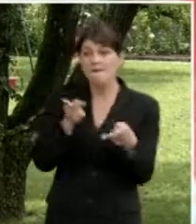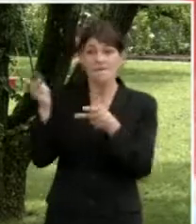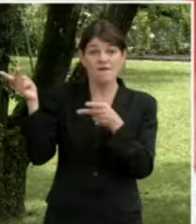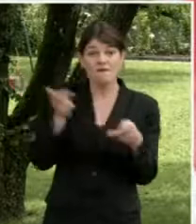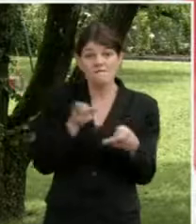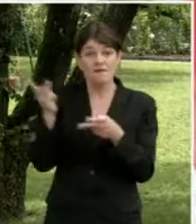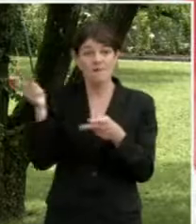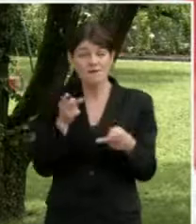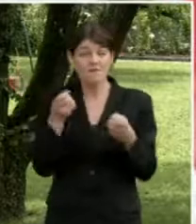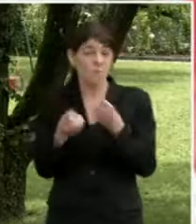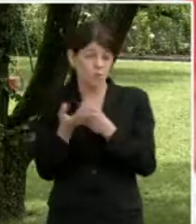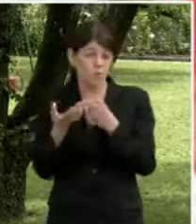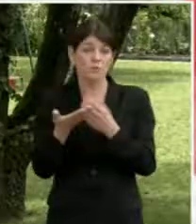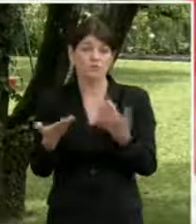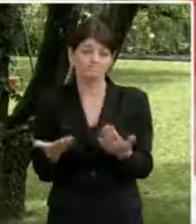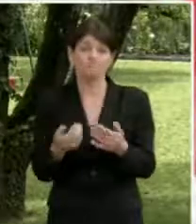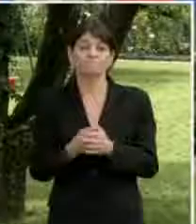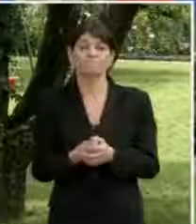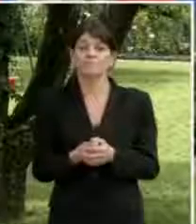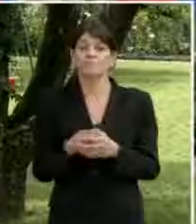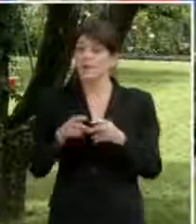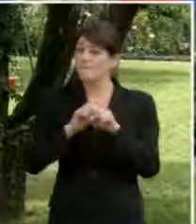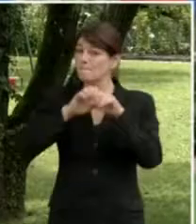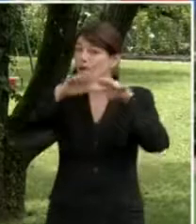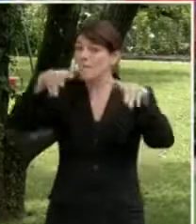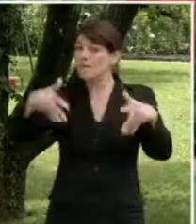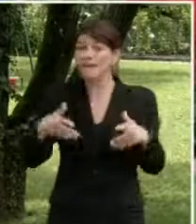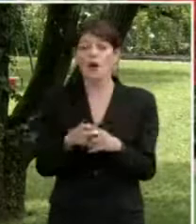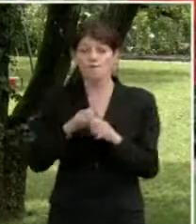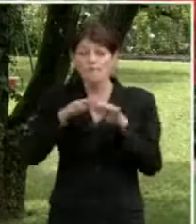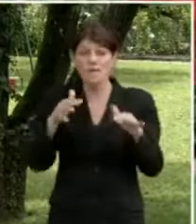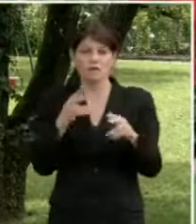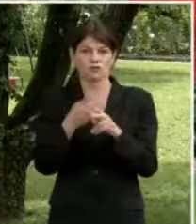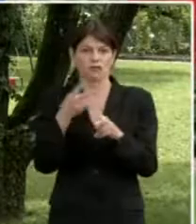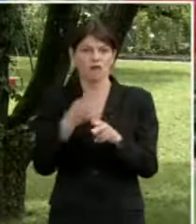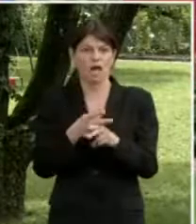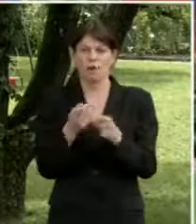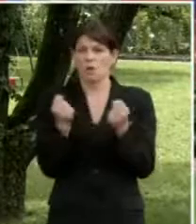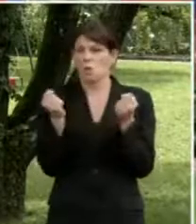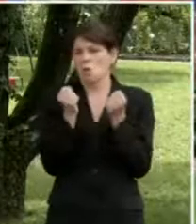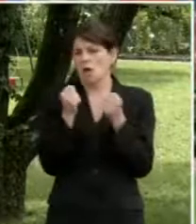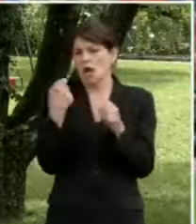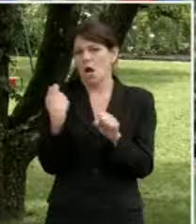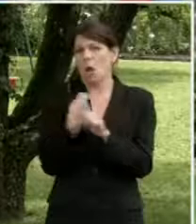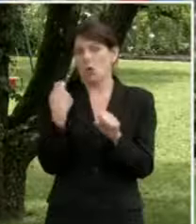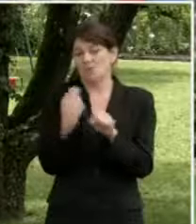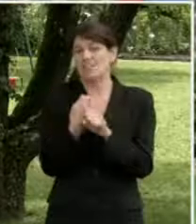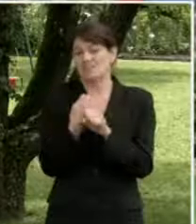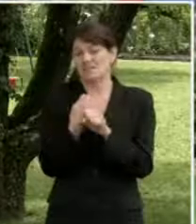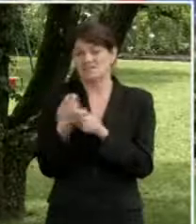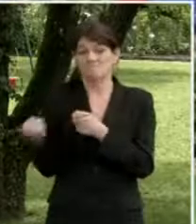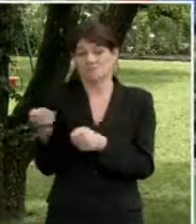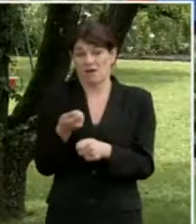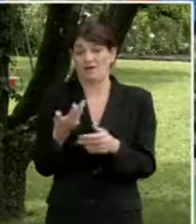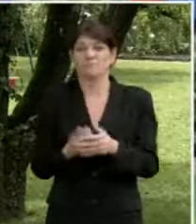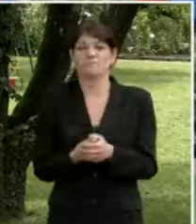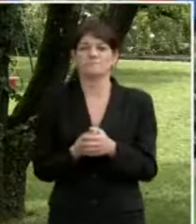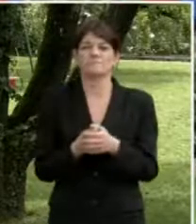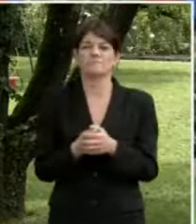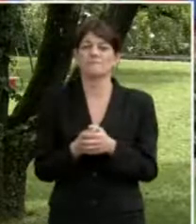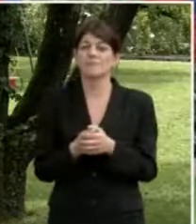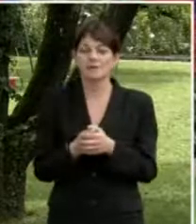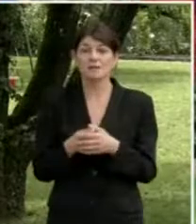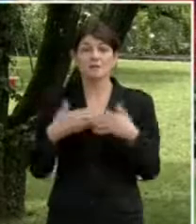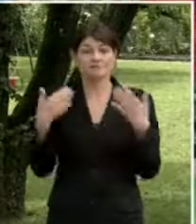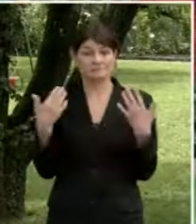betrifft. Die Pandemie hat außerdem in vielen Staaten enorme Kosten verursacht.